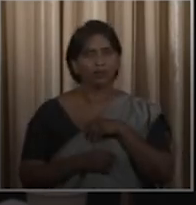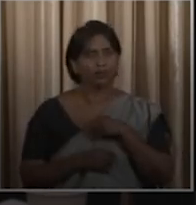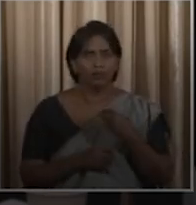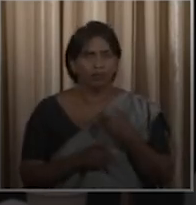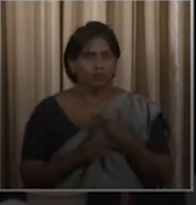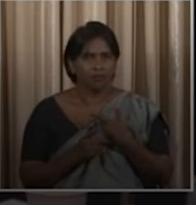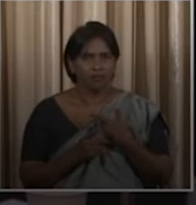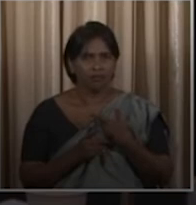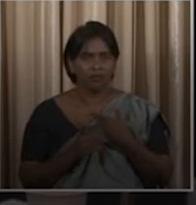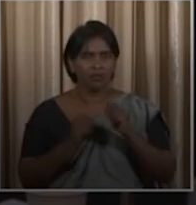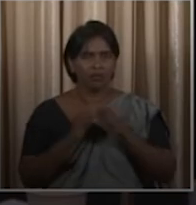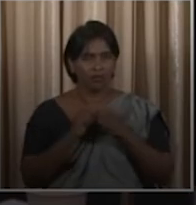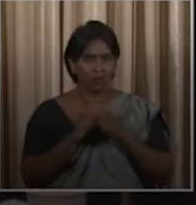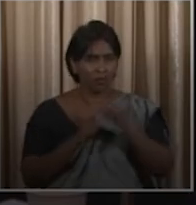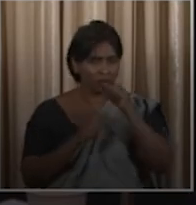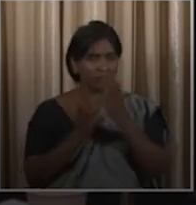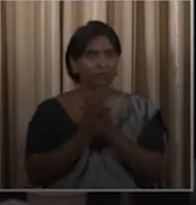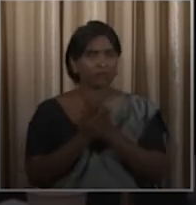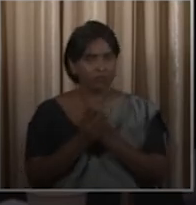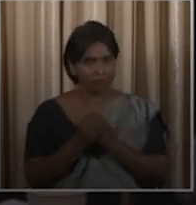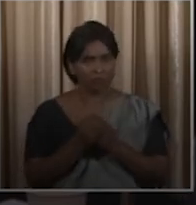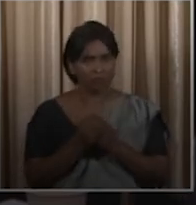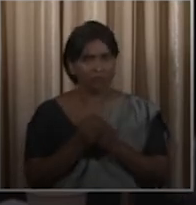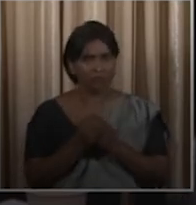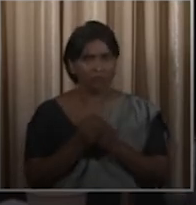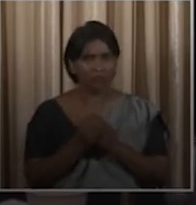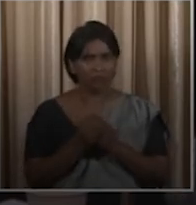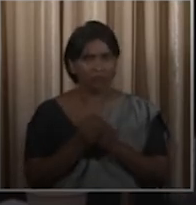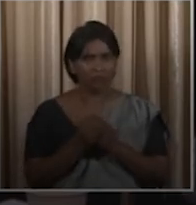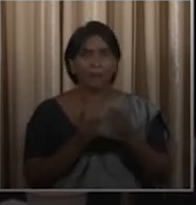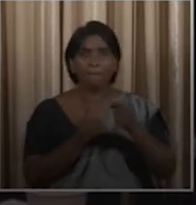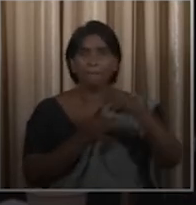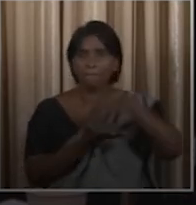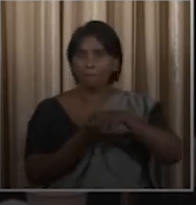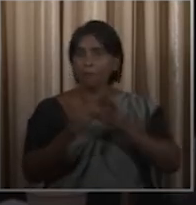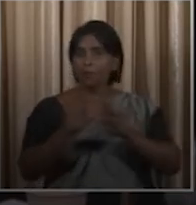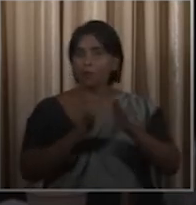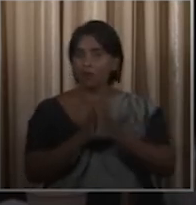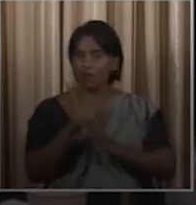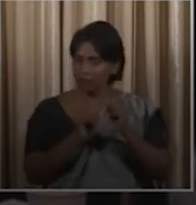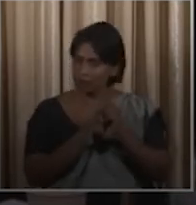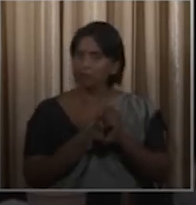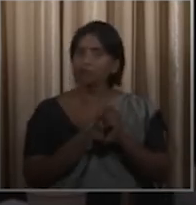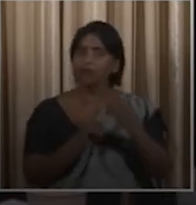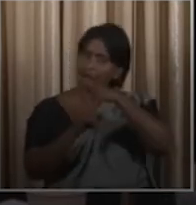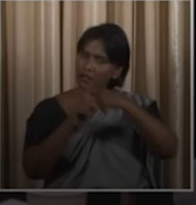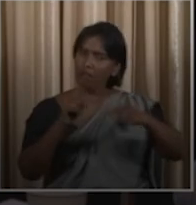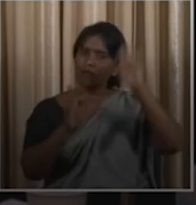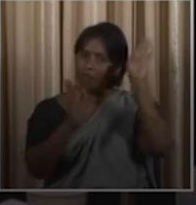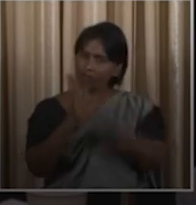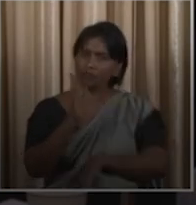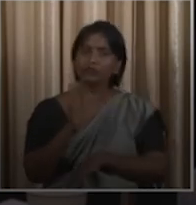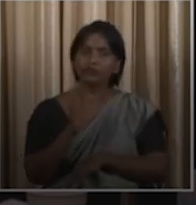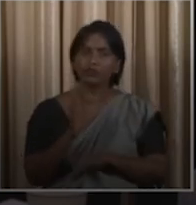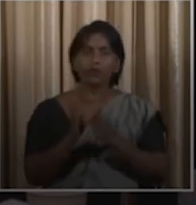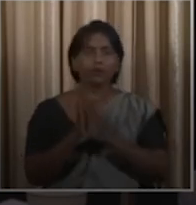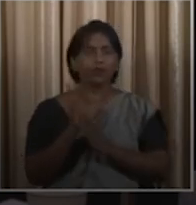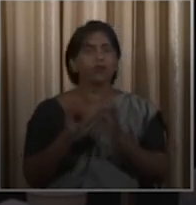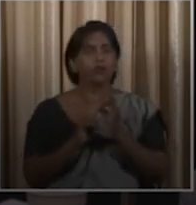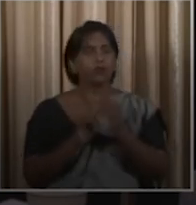තෙක් පලාප්පාලන මන්ත්‍රීවරුන්ගේ දීමනාවන් හරි අඩකින් අඩු කරන්න. Di menteri orang ada korat tegak, padi ada korat